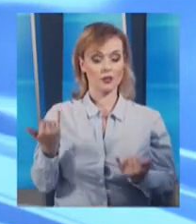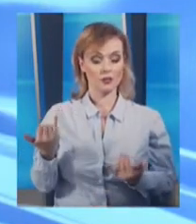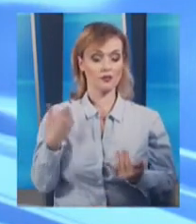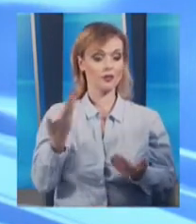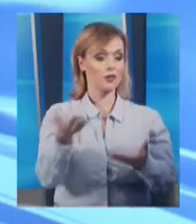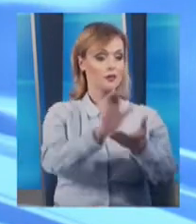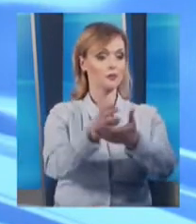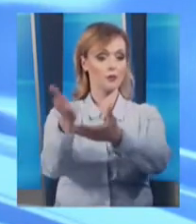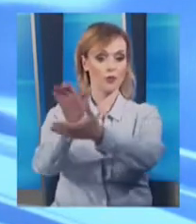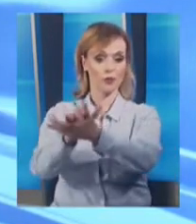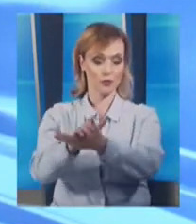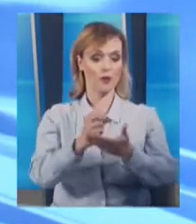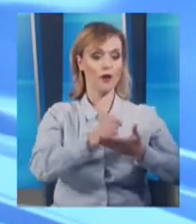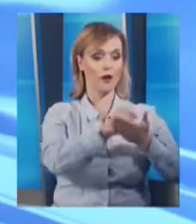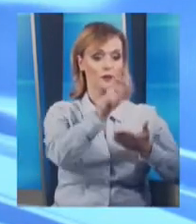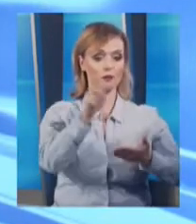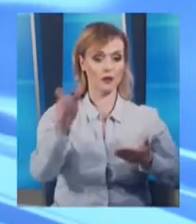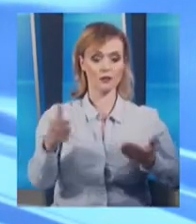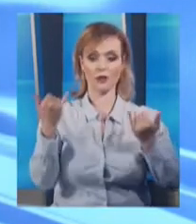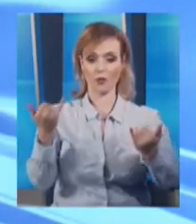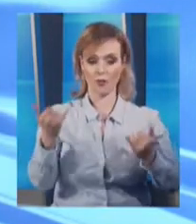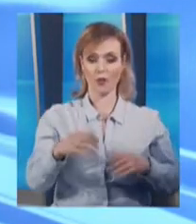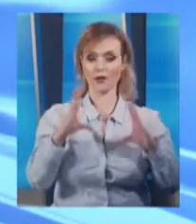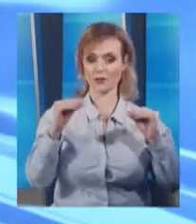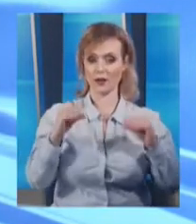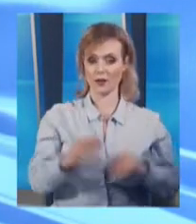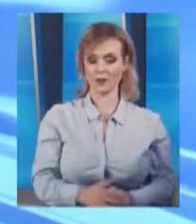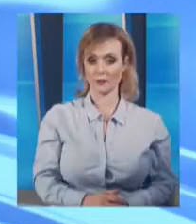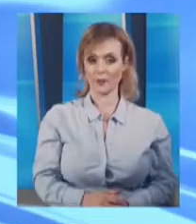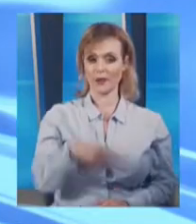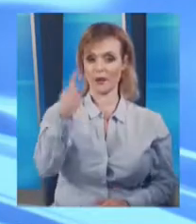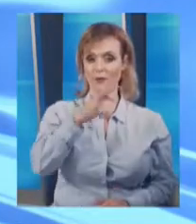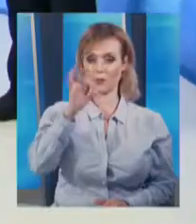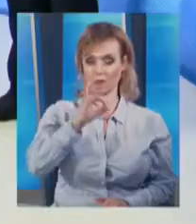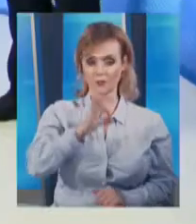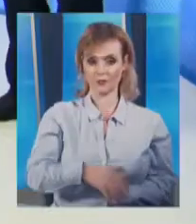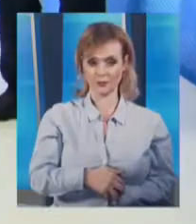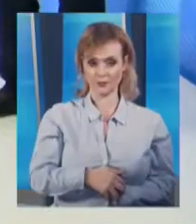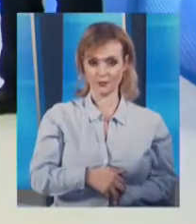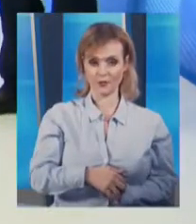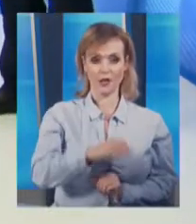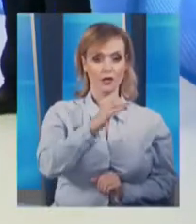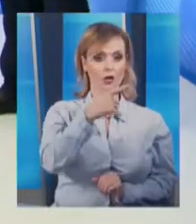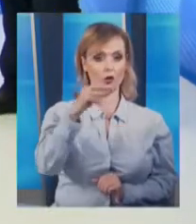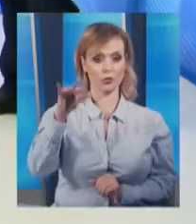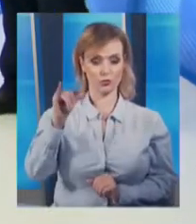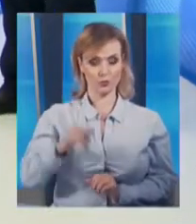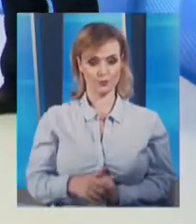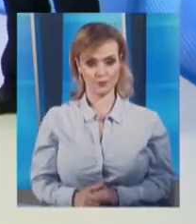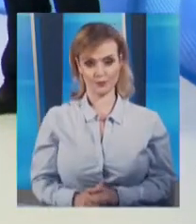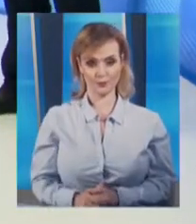din această seară. Mai exact, cei prezenți în studio. Este vorba despre domnul Igor Grosu, care